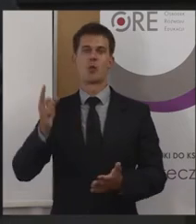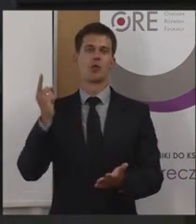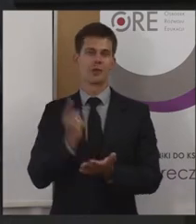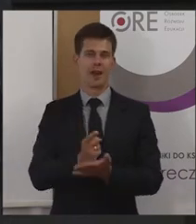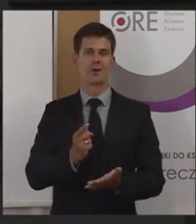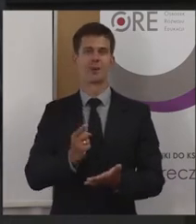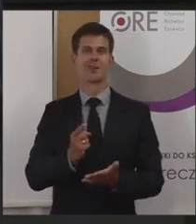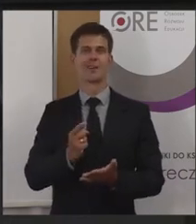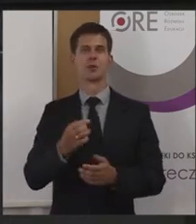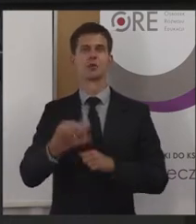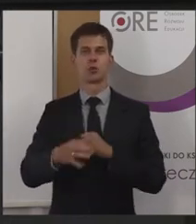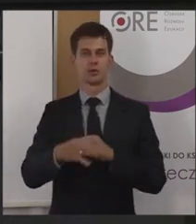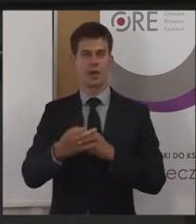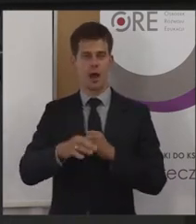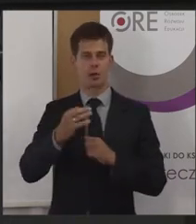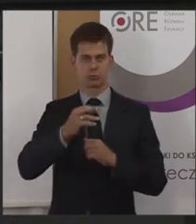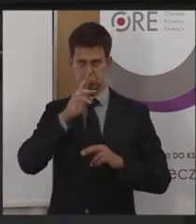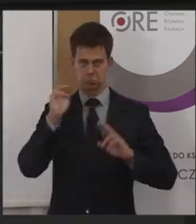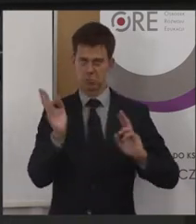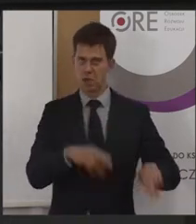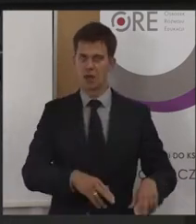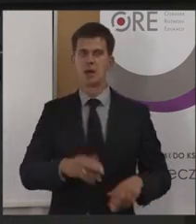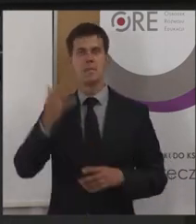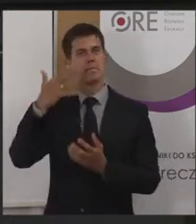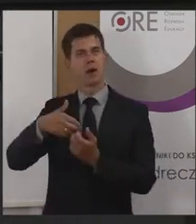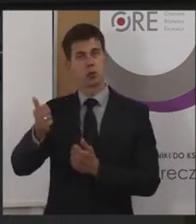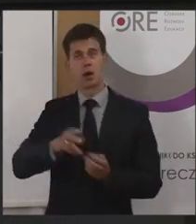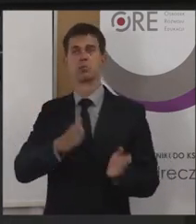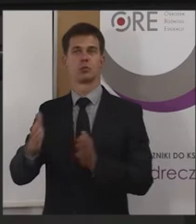udało się skończyć studia. Uzdałem maturę, skończyłem studia.